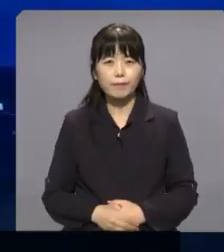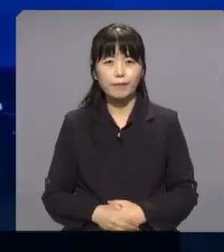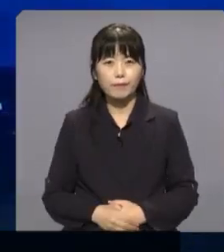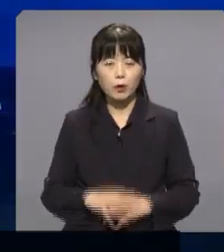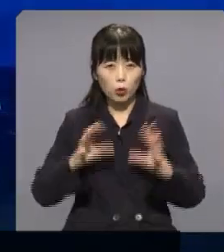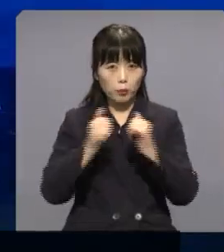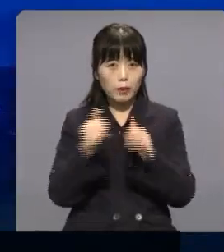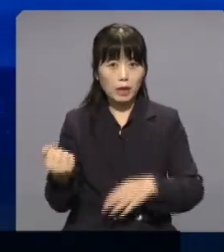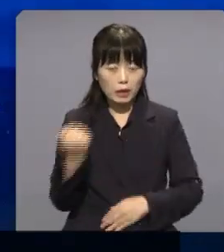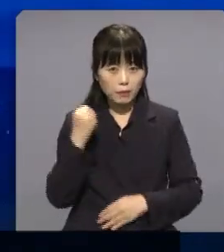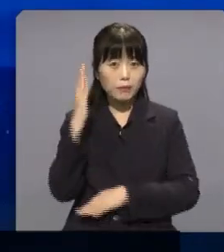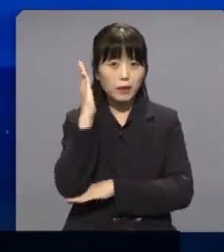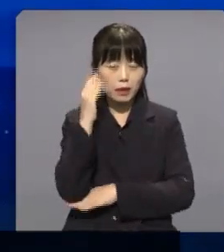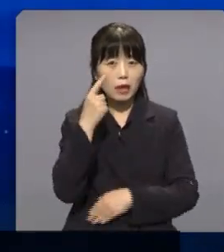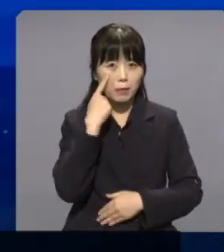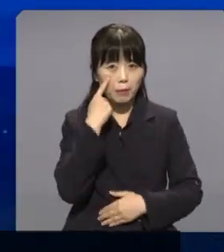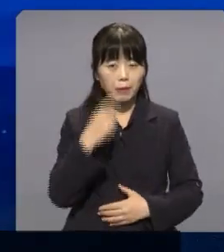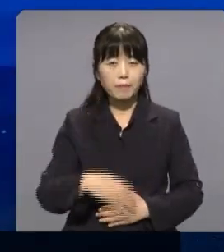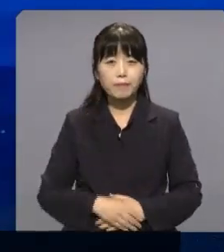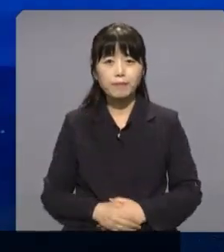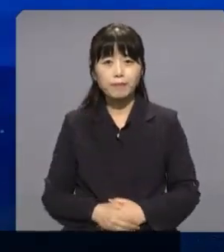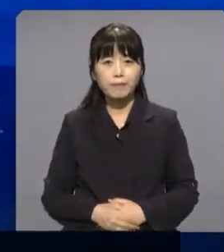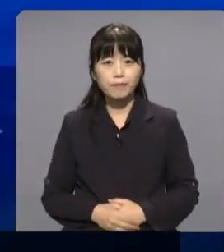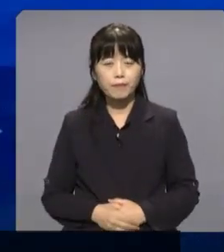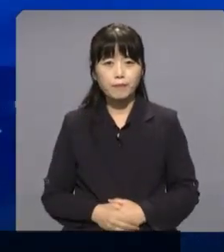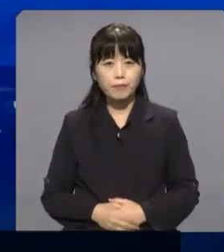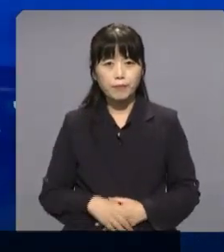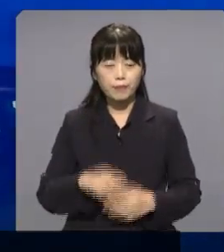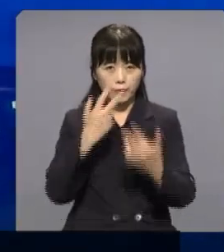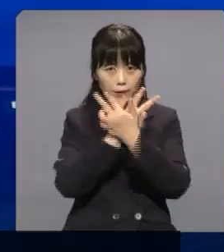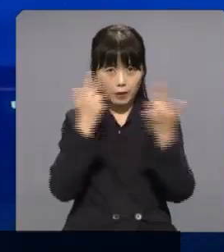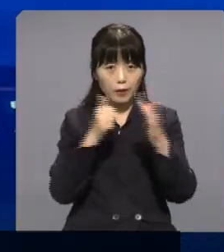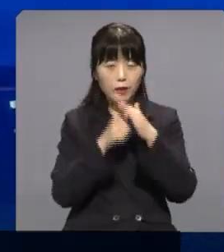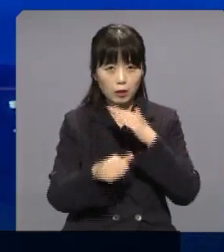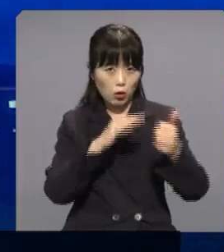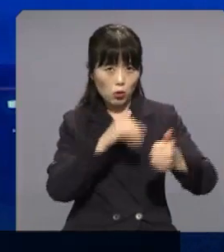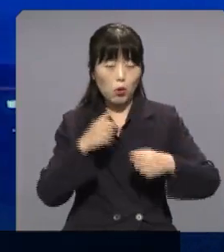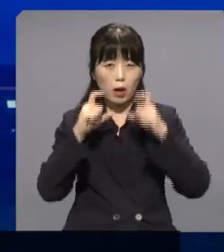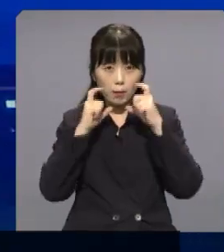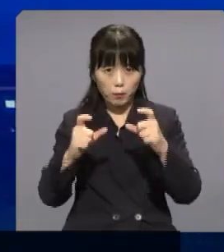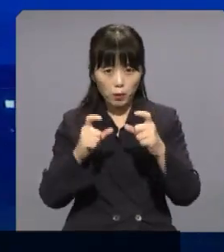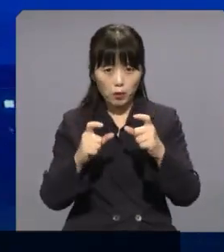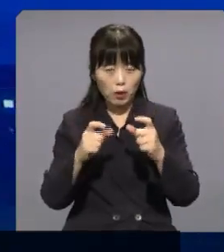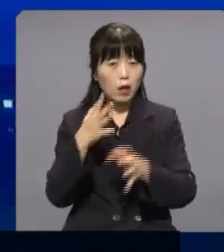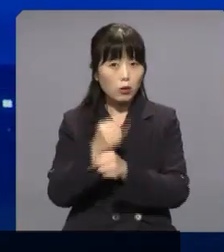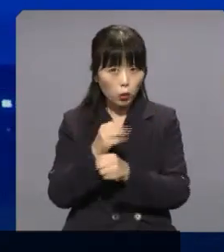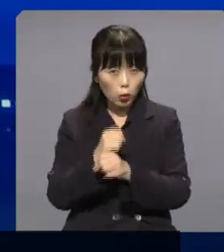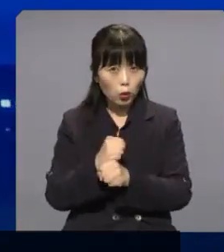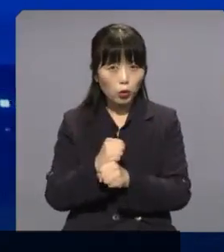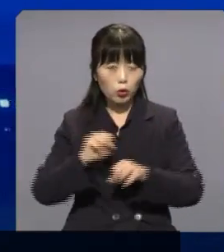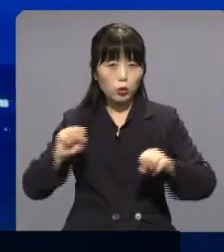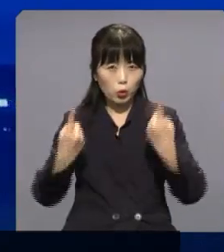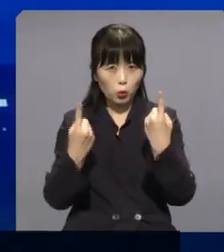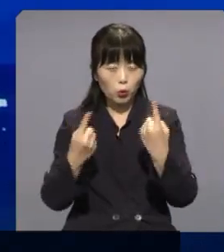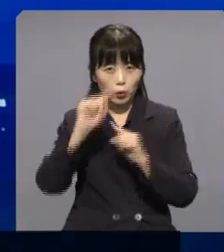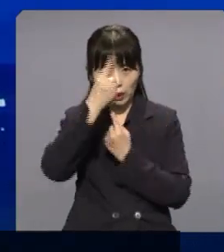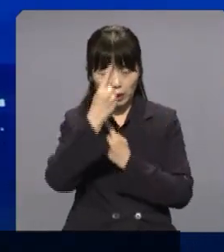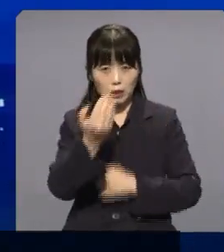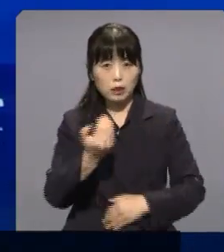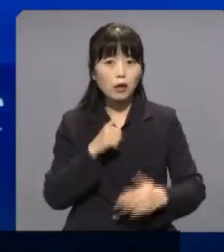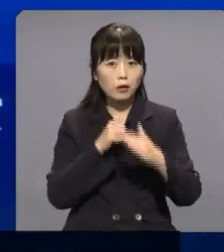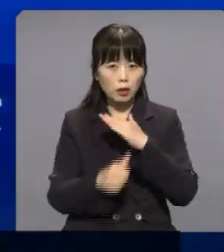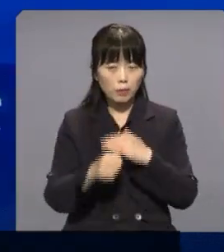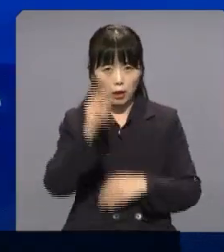자 국민의 힘이 얘기 좀 해보죠 이재명 대표가 소환 통보를 받은 날 공교롭게도 국민 m 이준석 썬 대표도